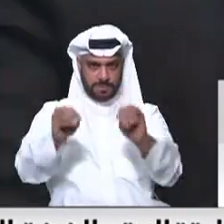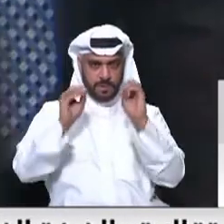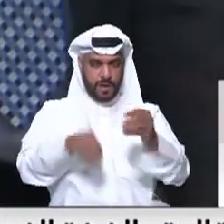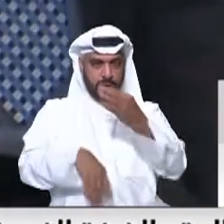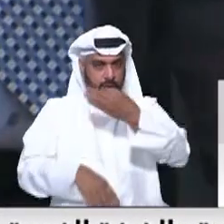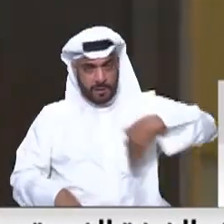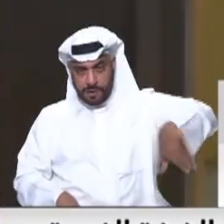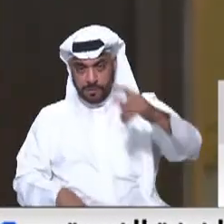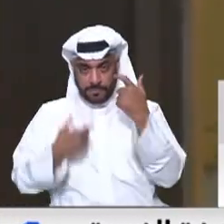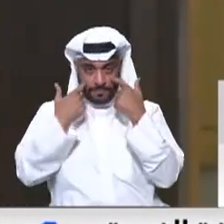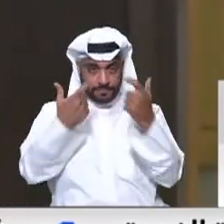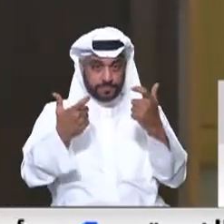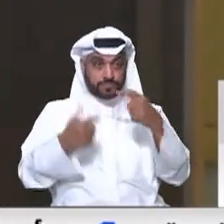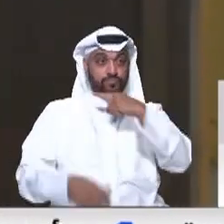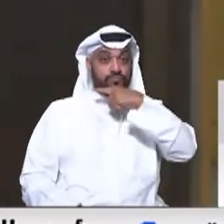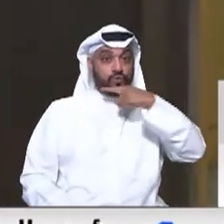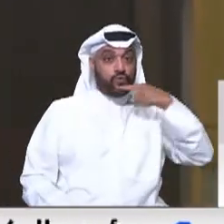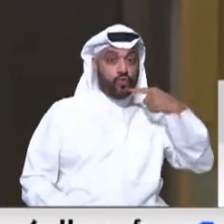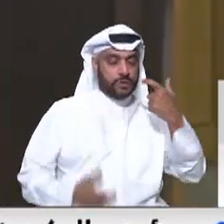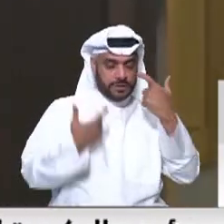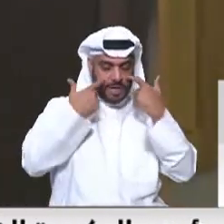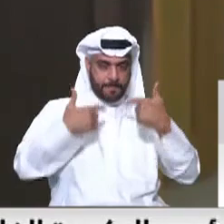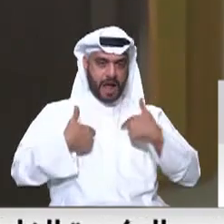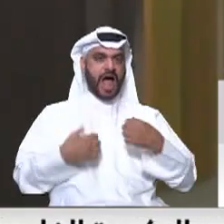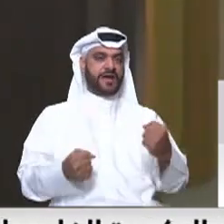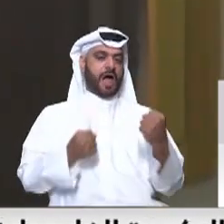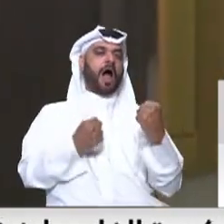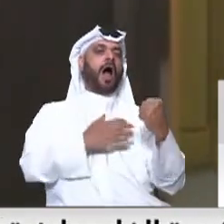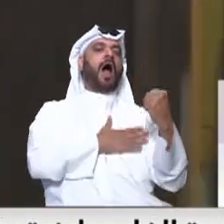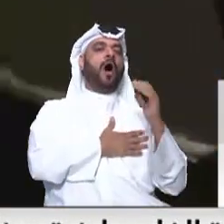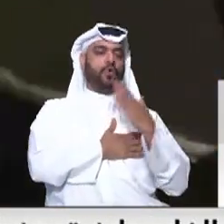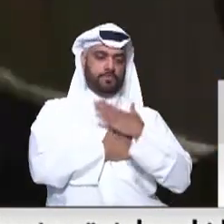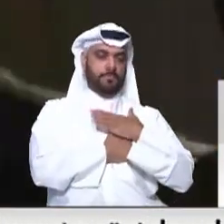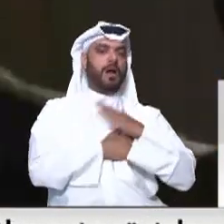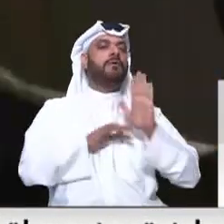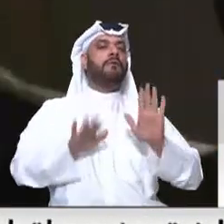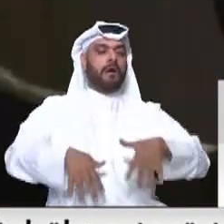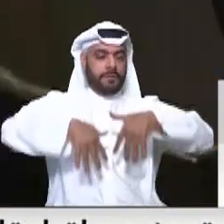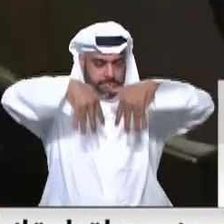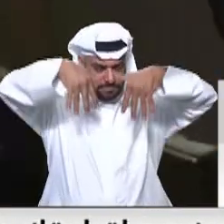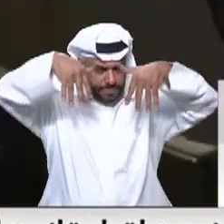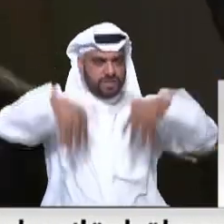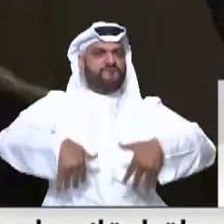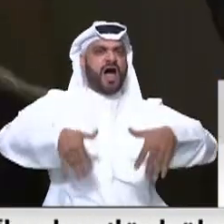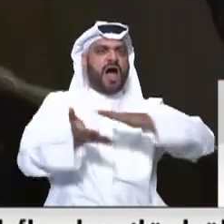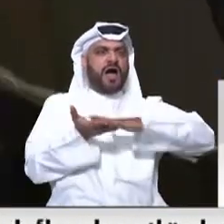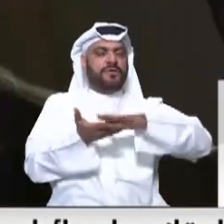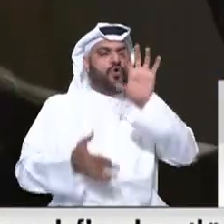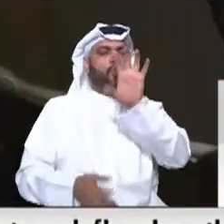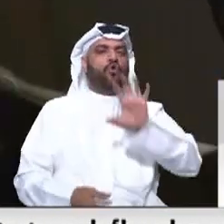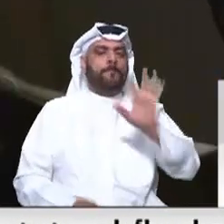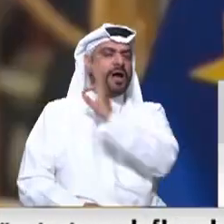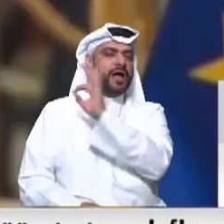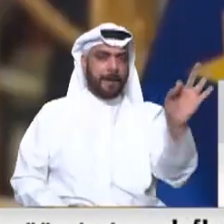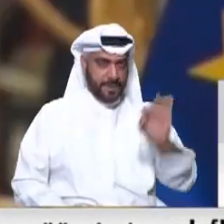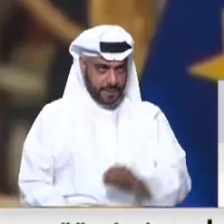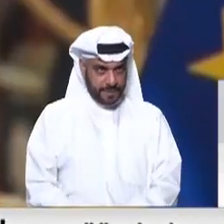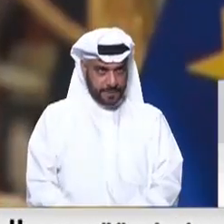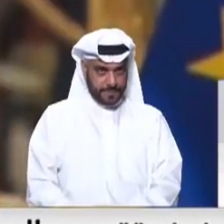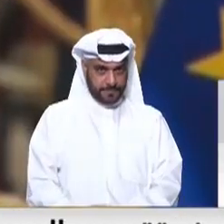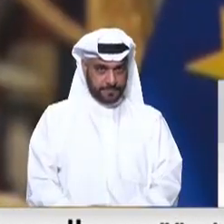لكل الخصوم المحتملين بمن فيهم روسيا بان الحلف جاهز للدفاع عن كل دوله